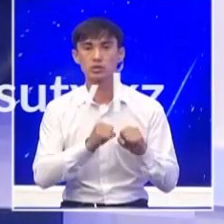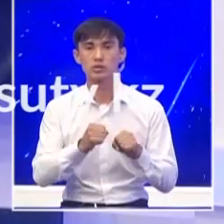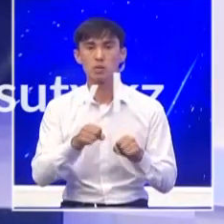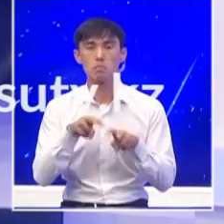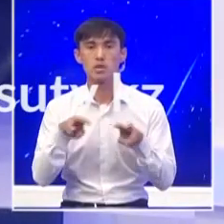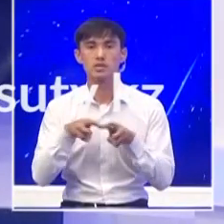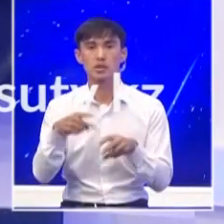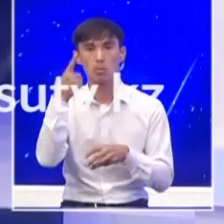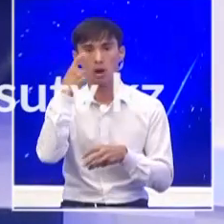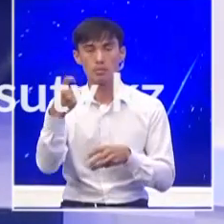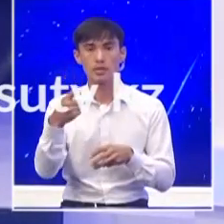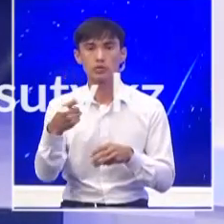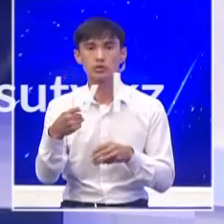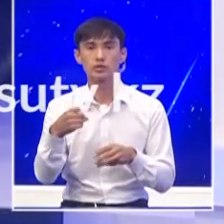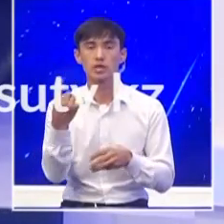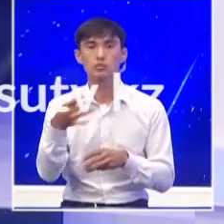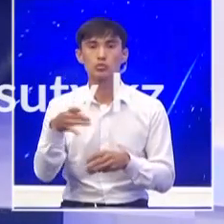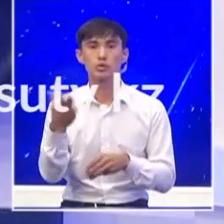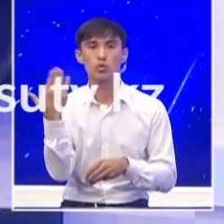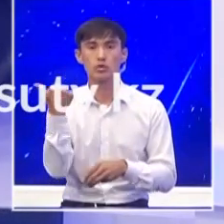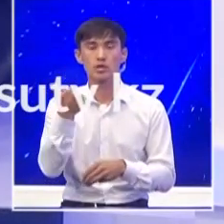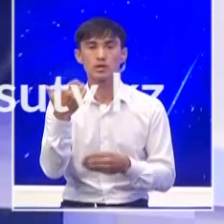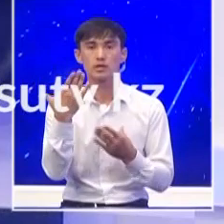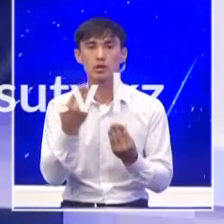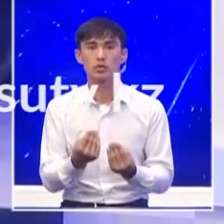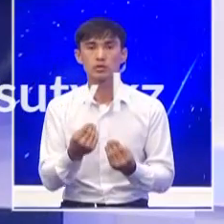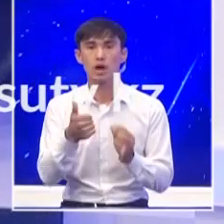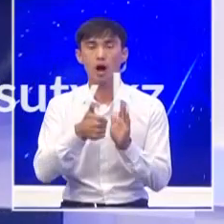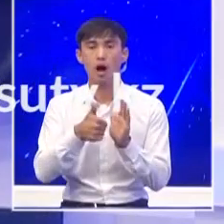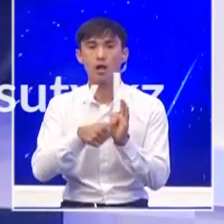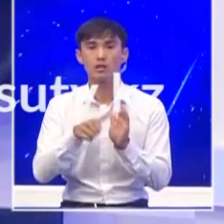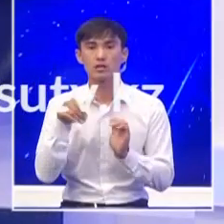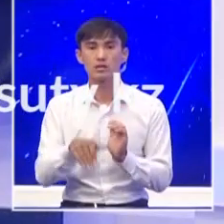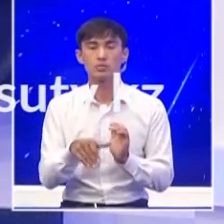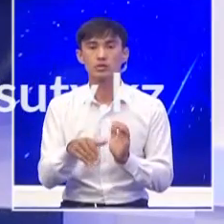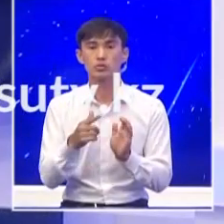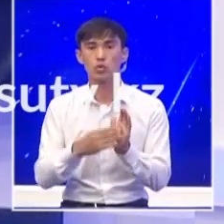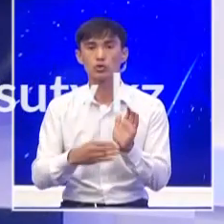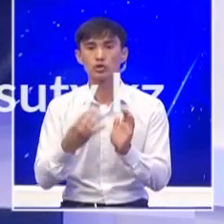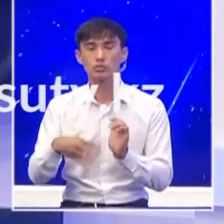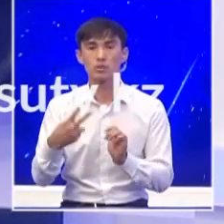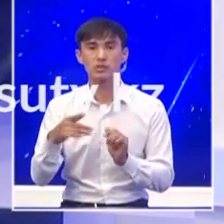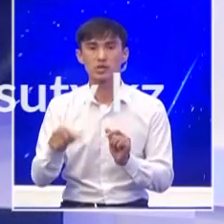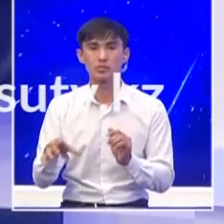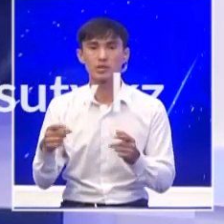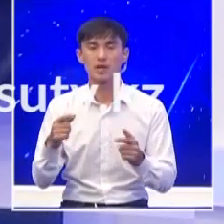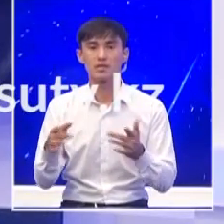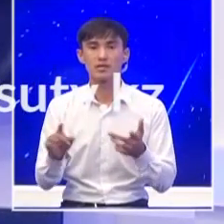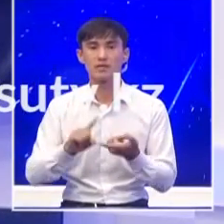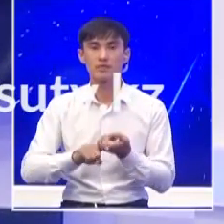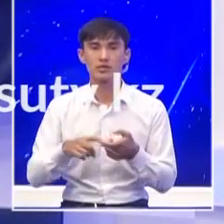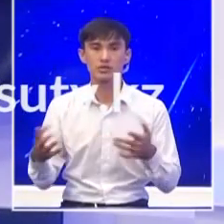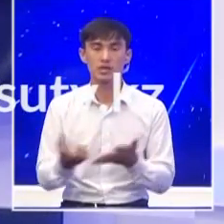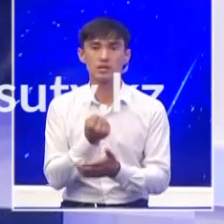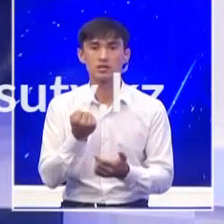мәлімдеуінше, республикада өткен тәулікте 6925 адамнан індет анықталды. Ең көп жағдай ел астанасы Нұр-Сұлтан қаласында